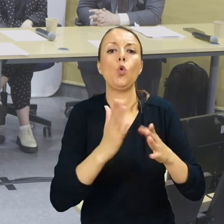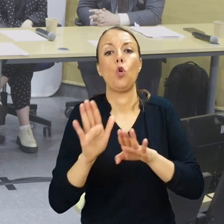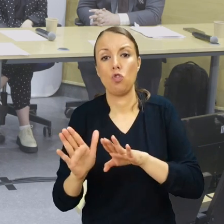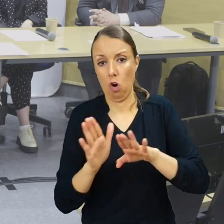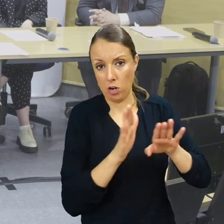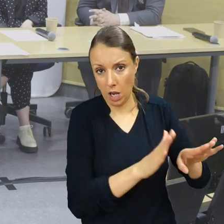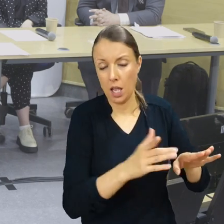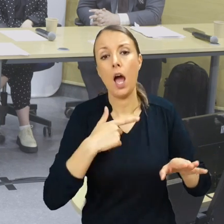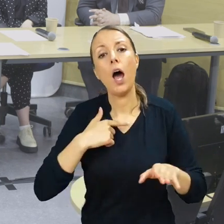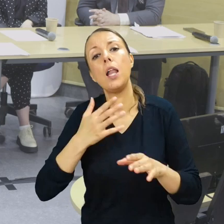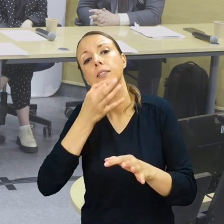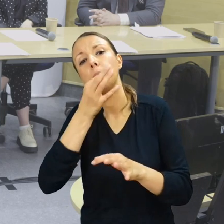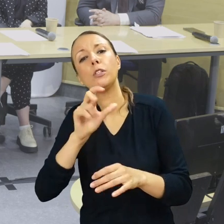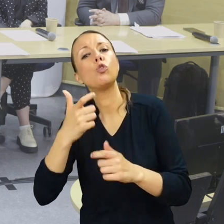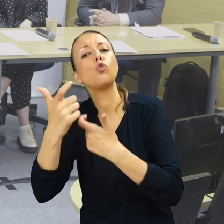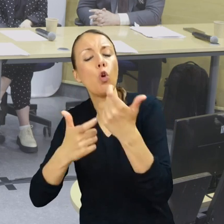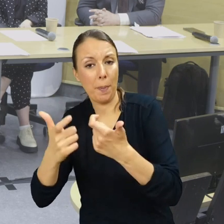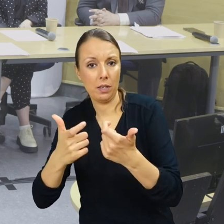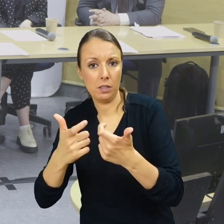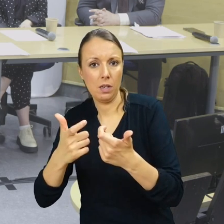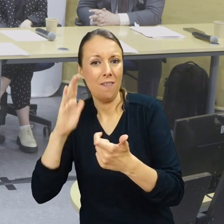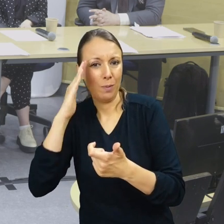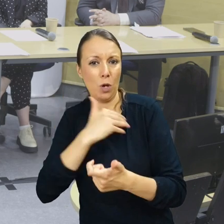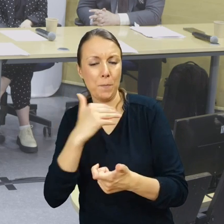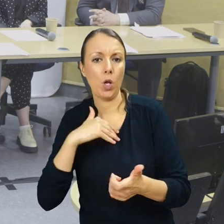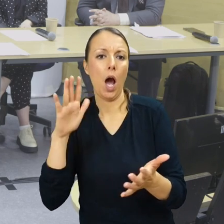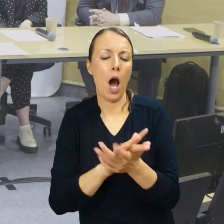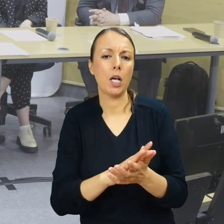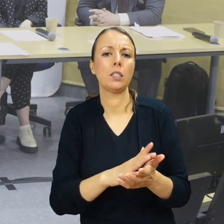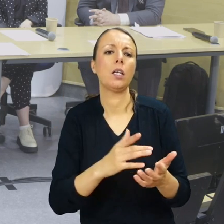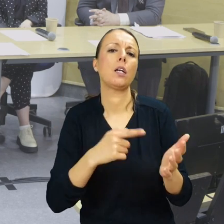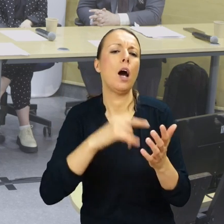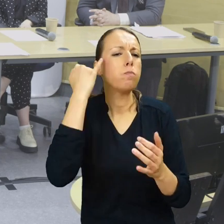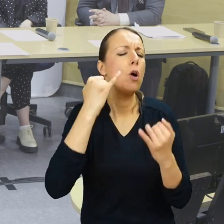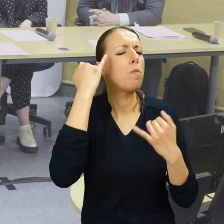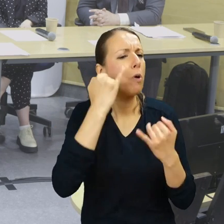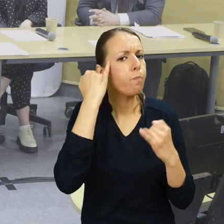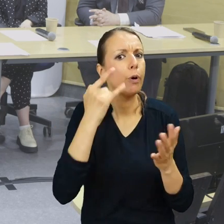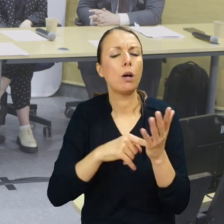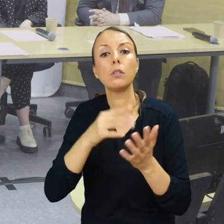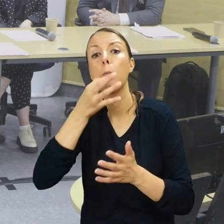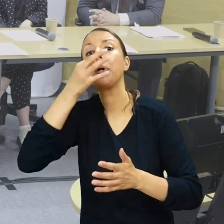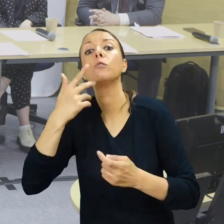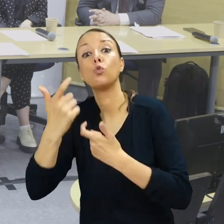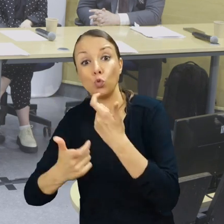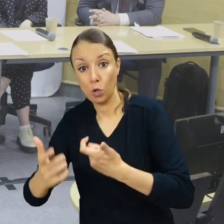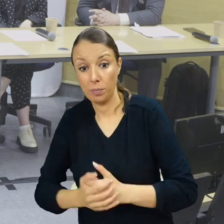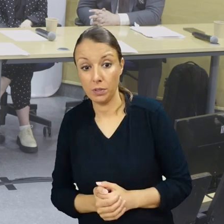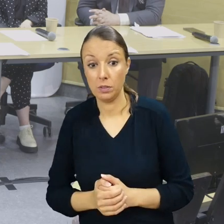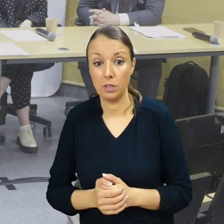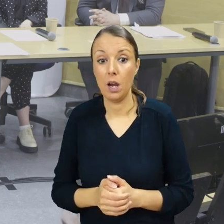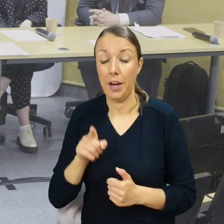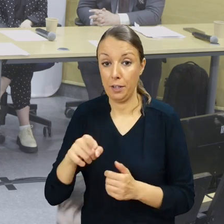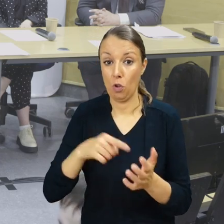polska specjalność, prawda? Ale wiecie, że państwo, że to jest seminarium prowadzone za pieniądze amerykańskiej agentury w Polsce i Norwegów,